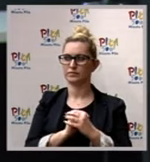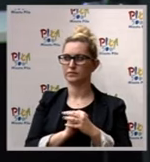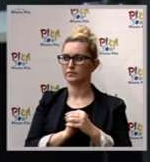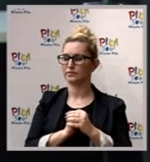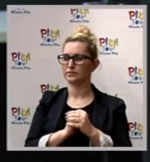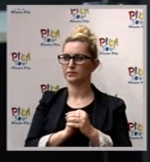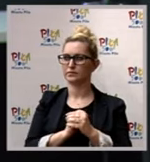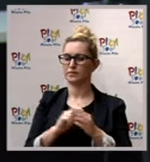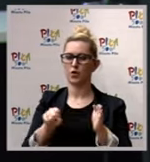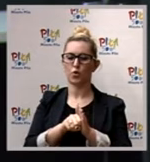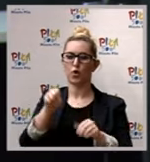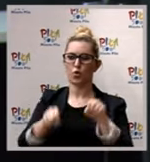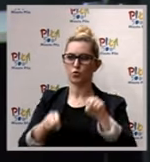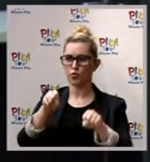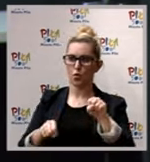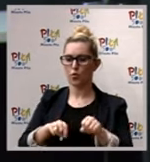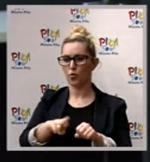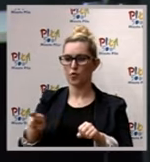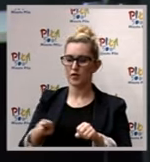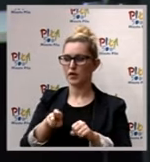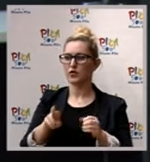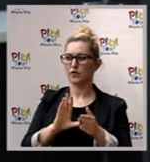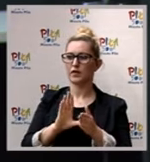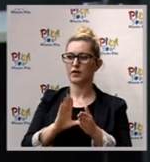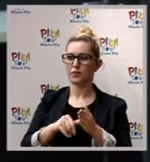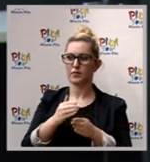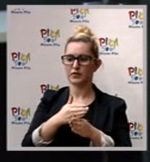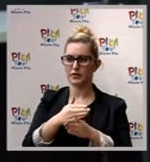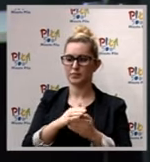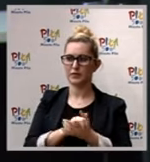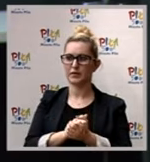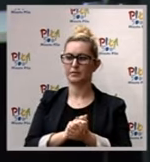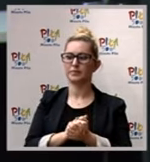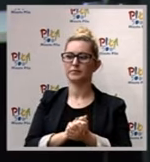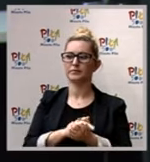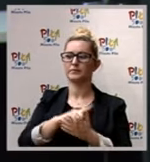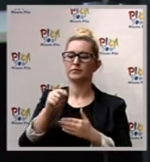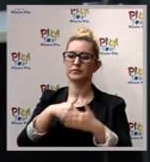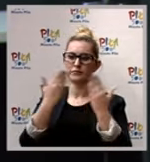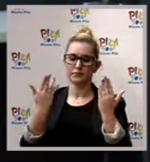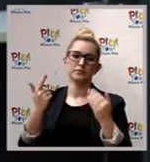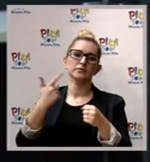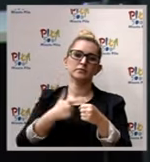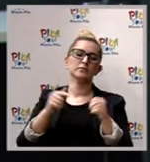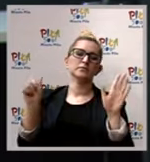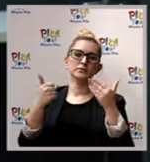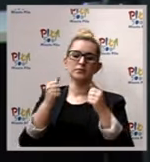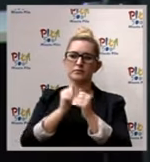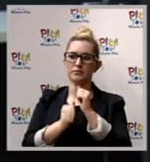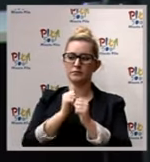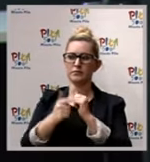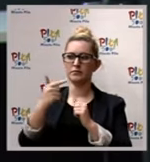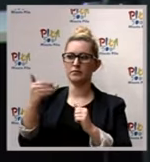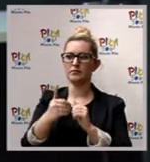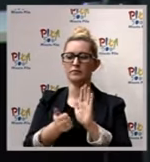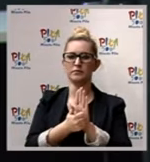2016-2019 do Sądu Rejonowego w Pile, sporządzony na sesji w dniu 26 stycznia